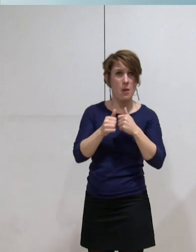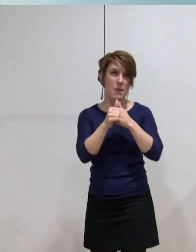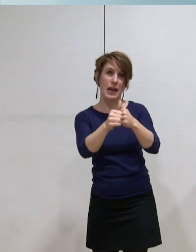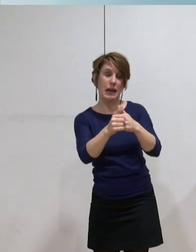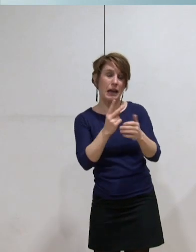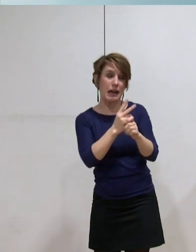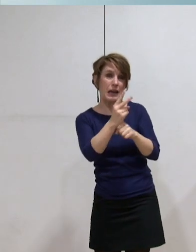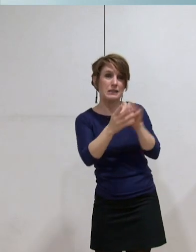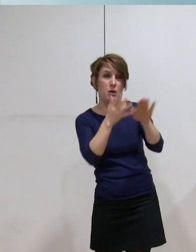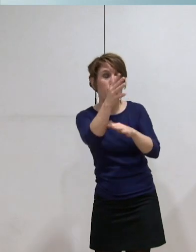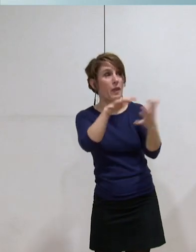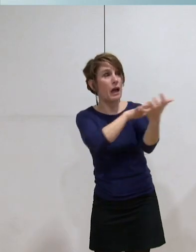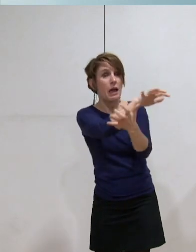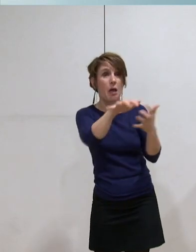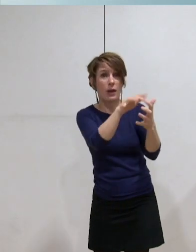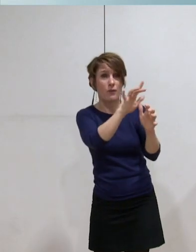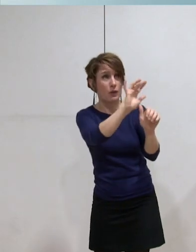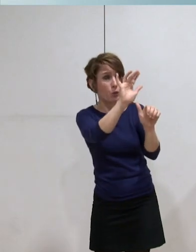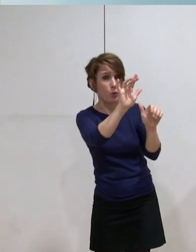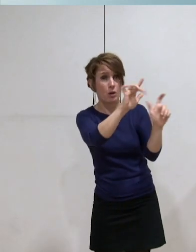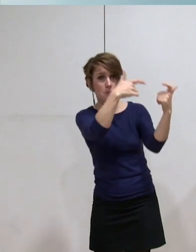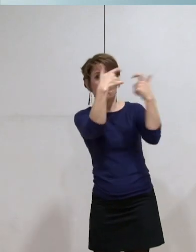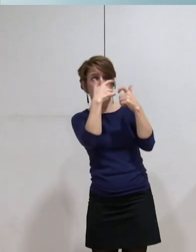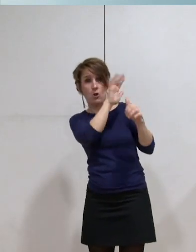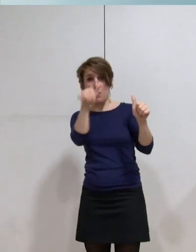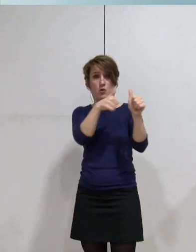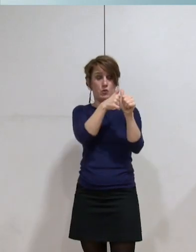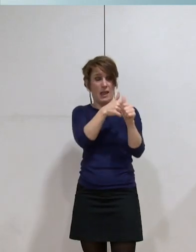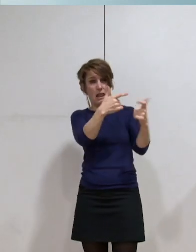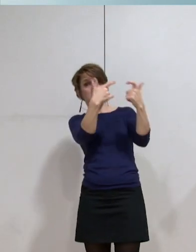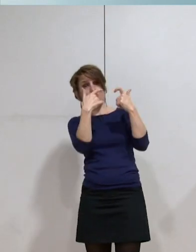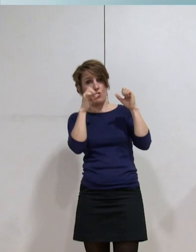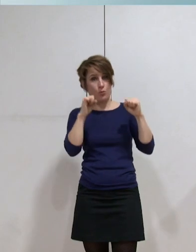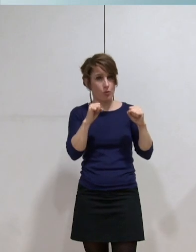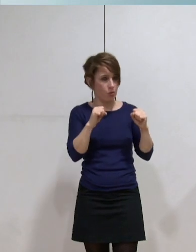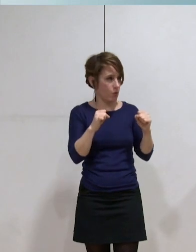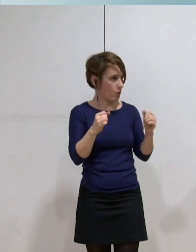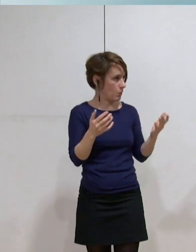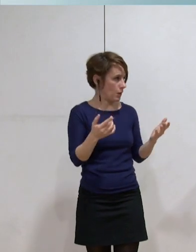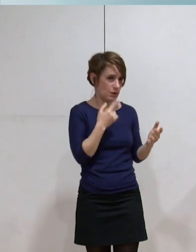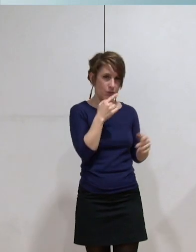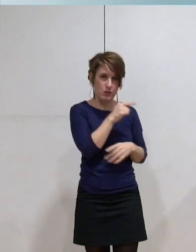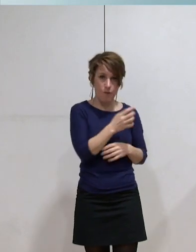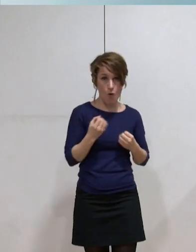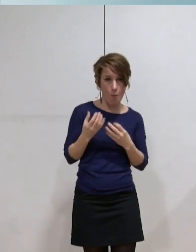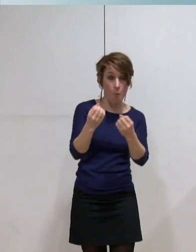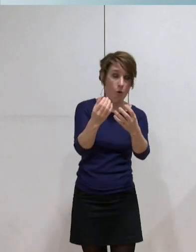êtes en réalité avec cette stratégie dans le rôle des pompier